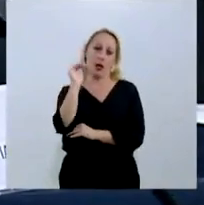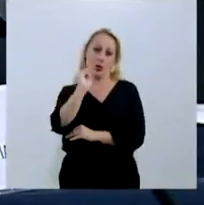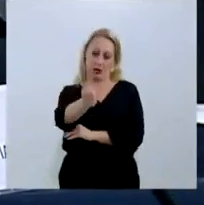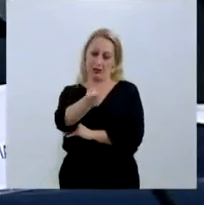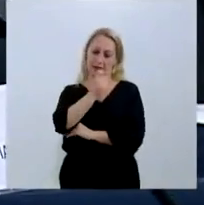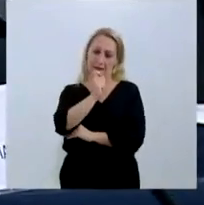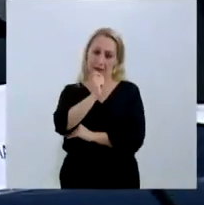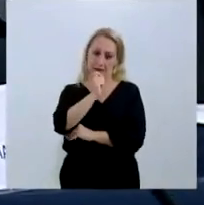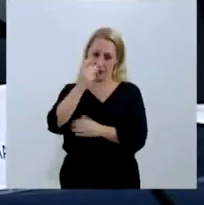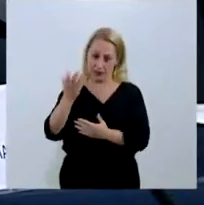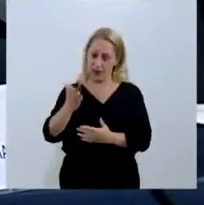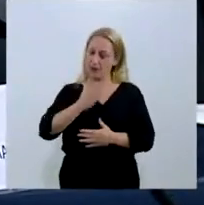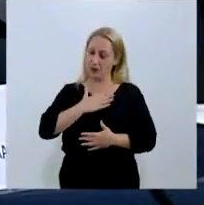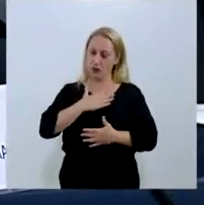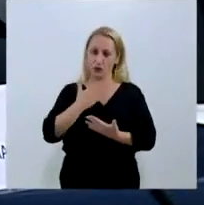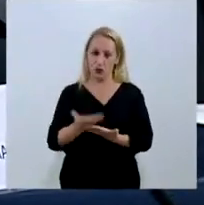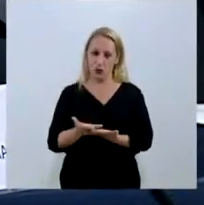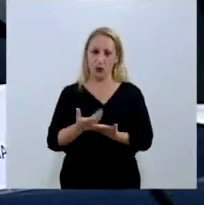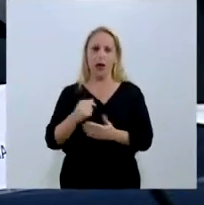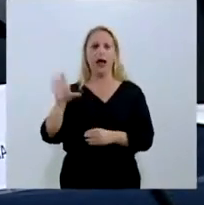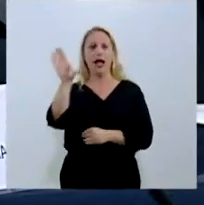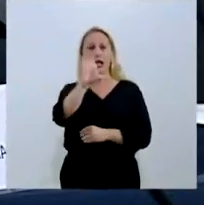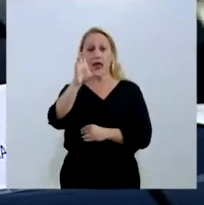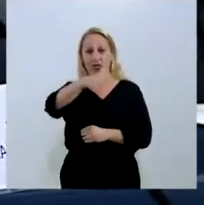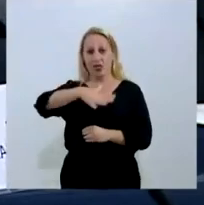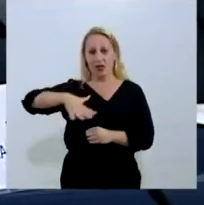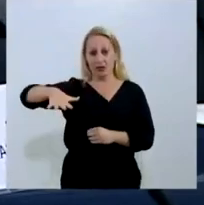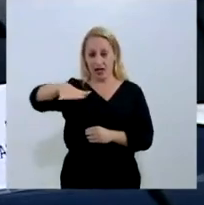τύπου. Οι Θεσσαλοί έχουν υποστεί